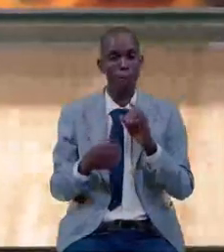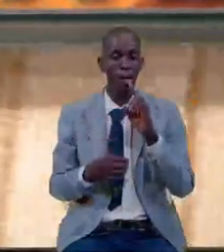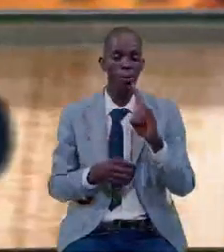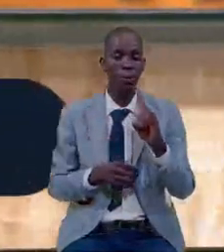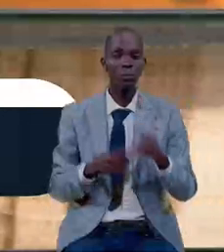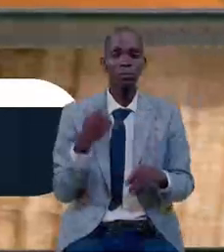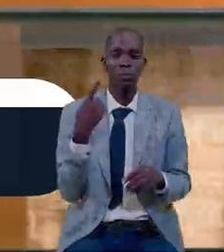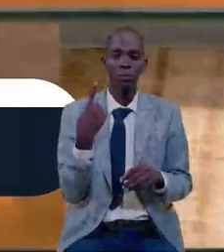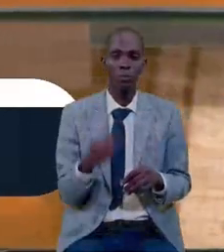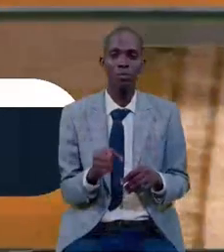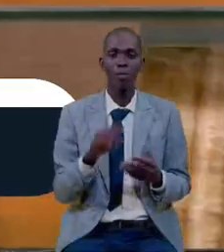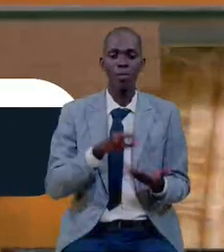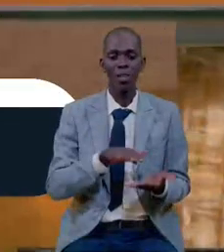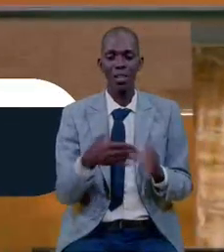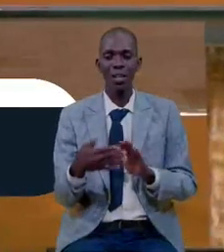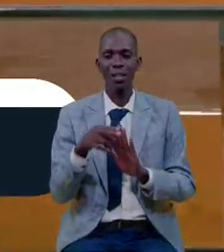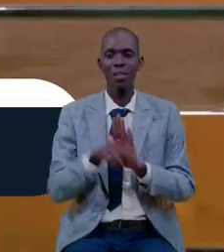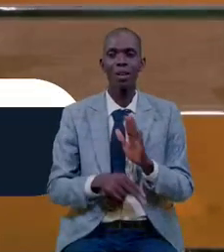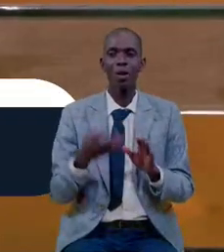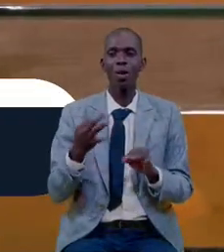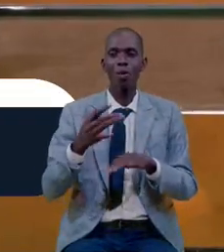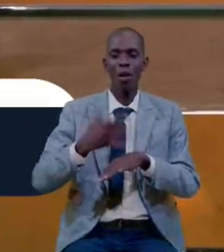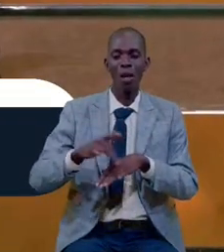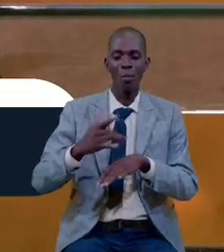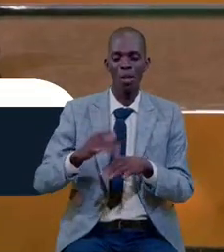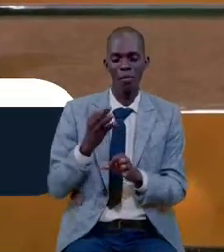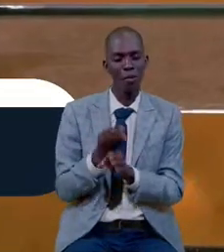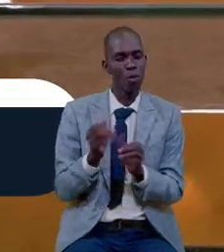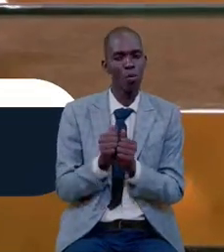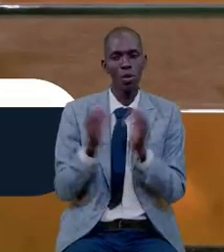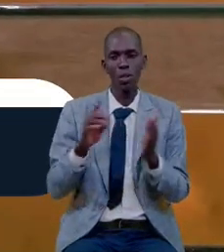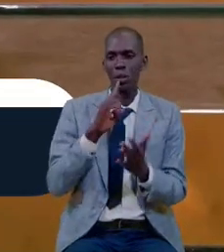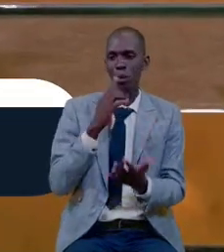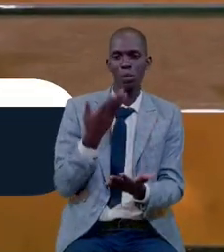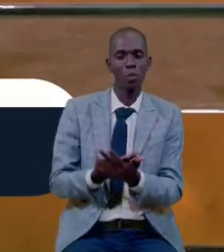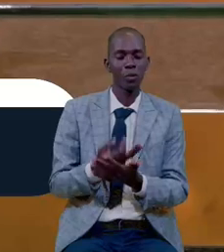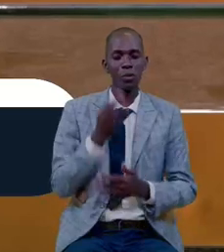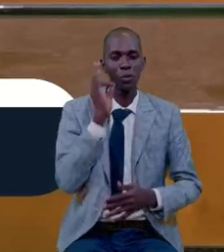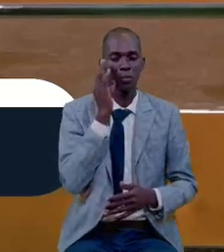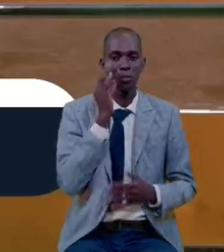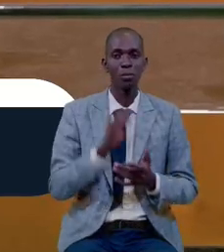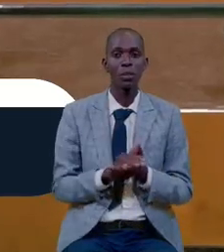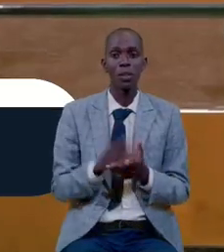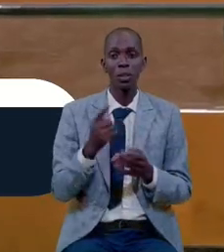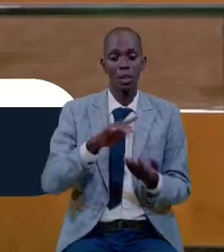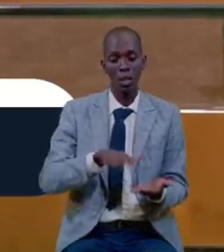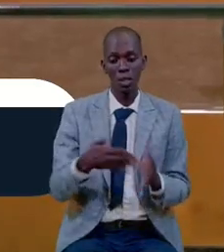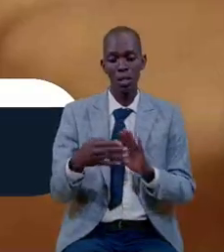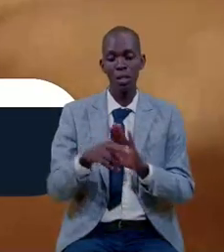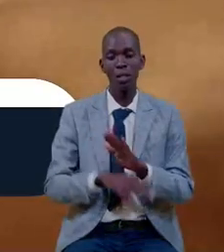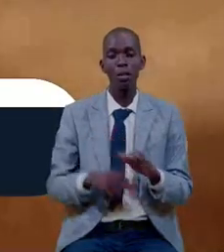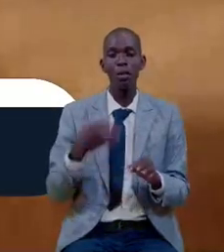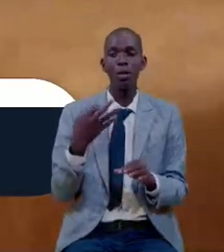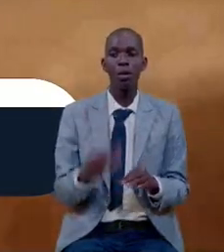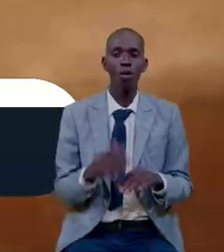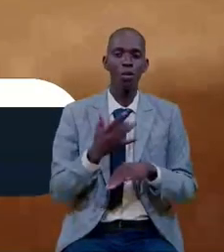mort d'une foi vide sans le fruit, sans un fruit évident. La